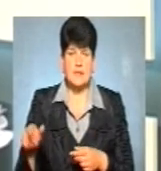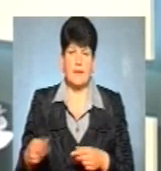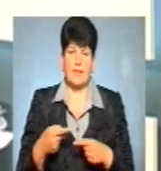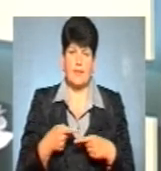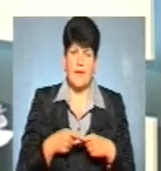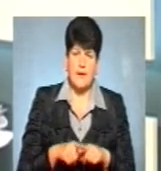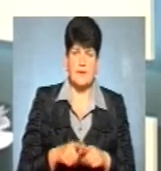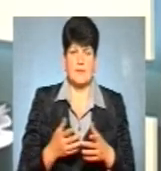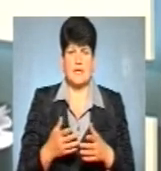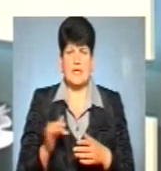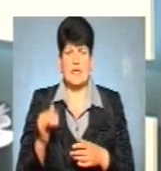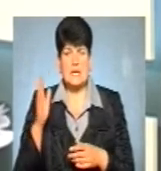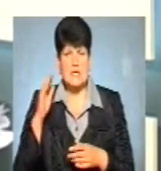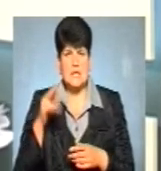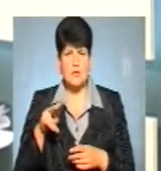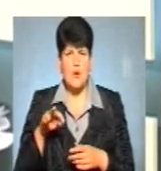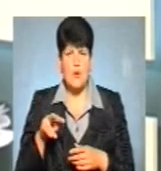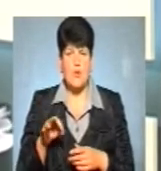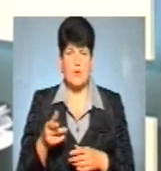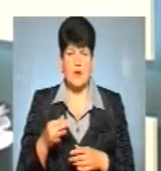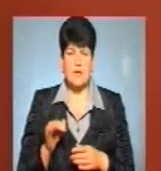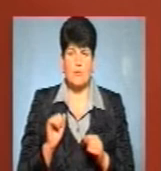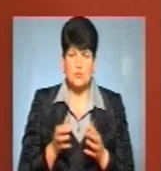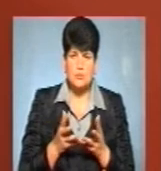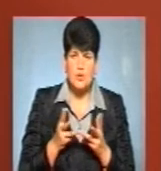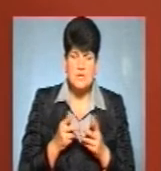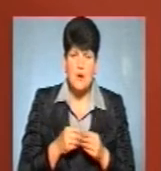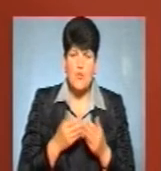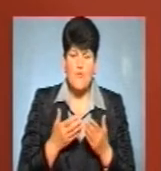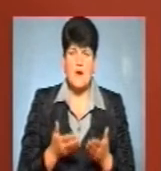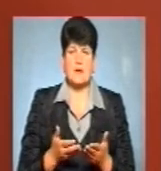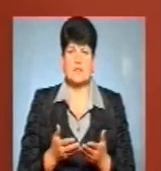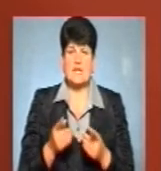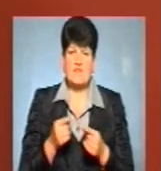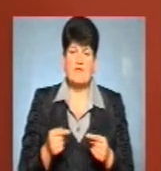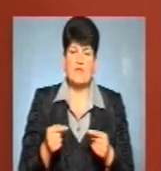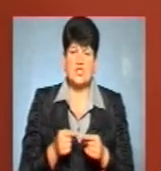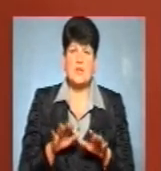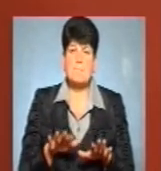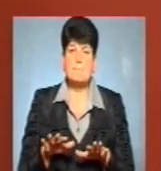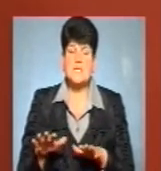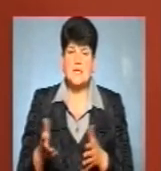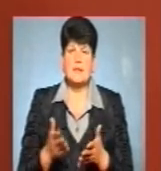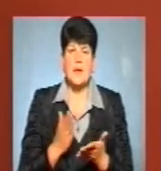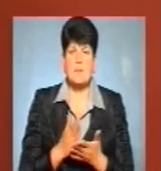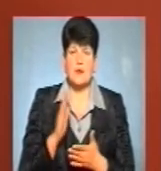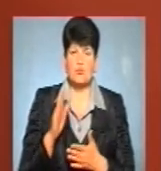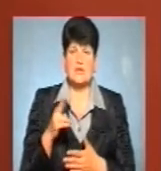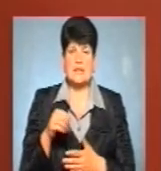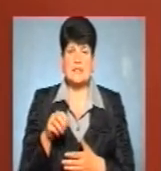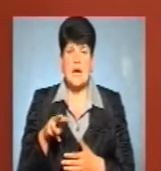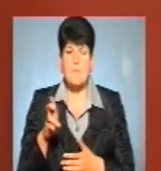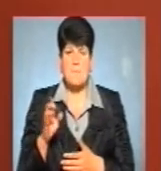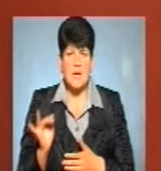гідротехніків, гідрологів, які можуть розрахувати і визначити ті місця, де мають бути ці дамби,